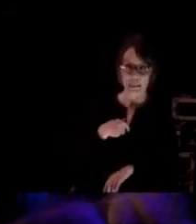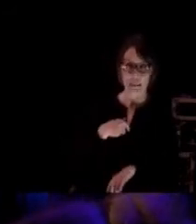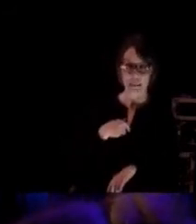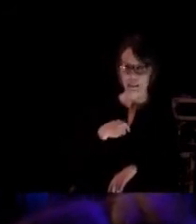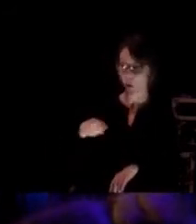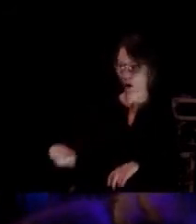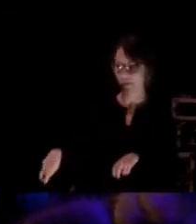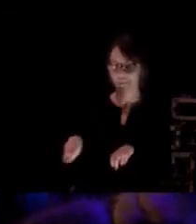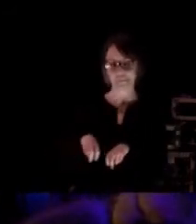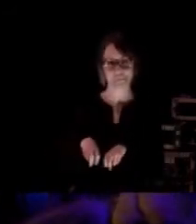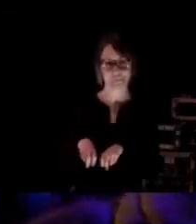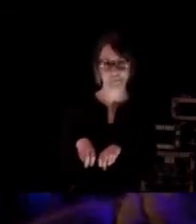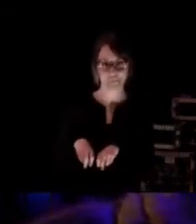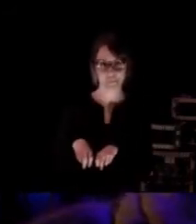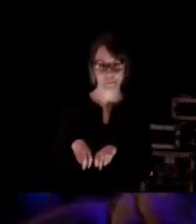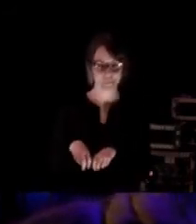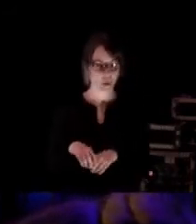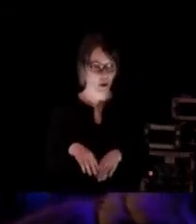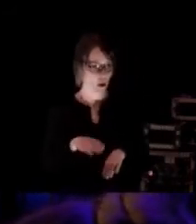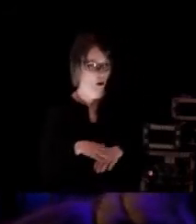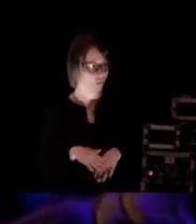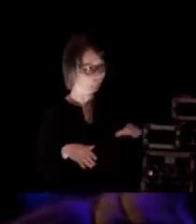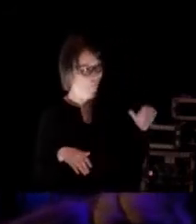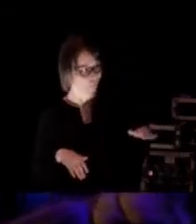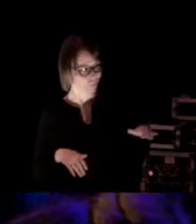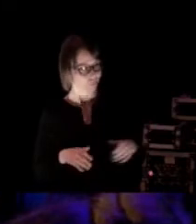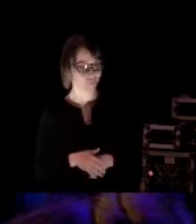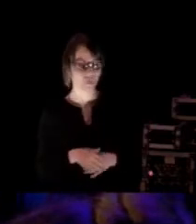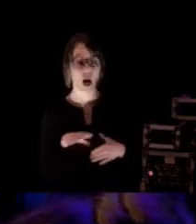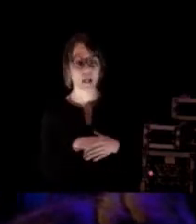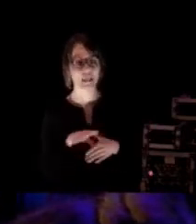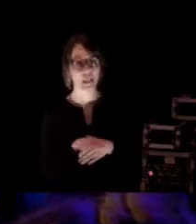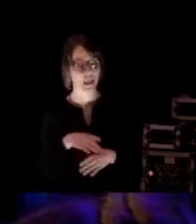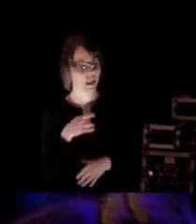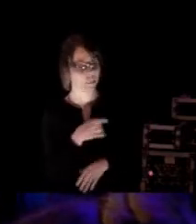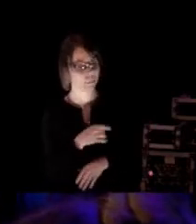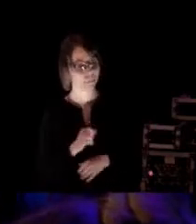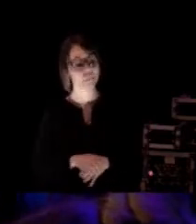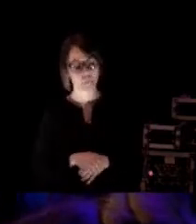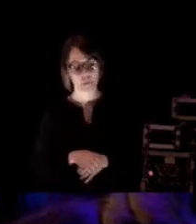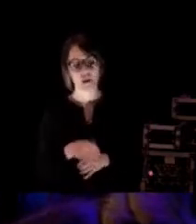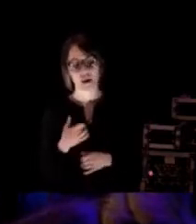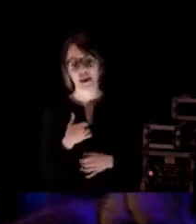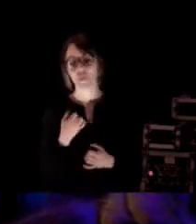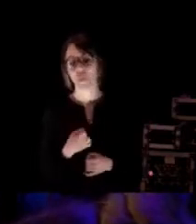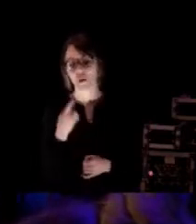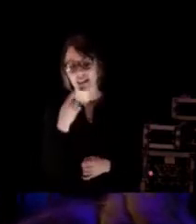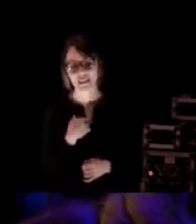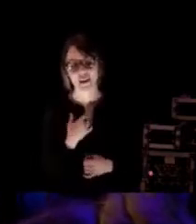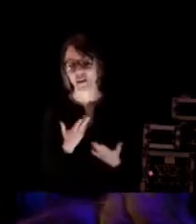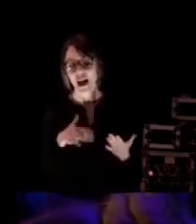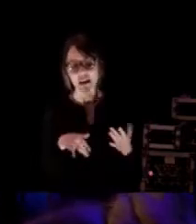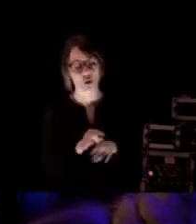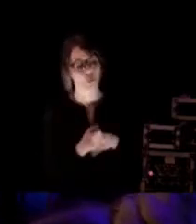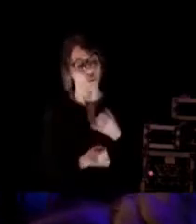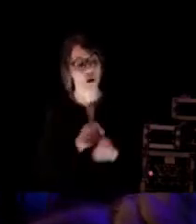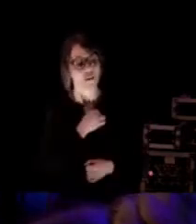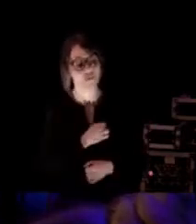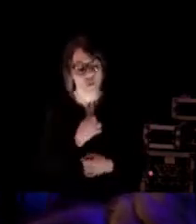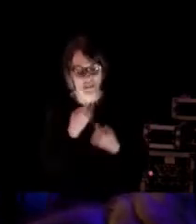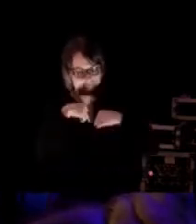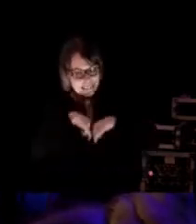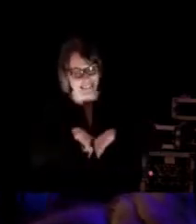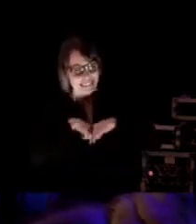så setter han seg på siden av meg, og så legger han en hånd på låret mitt. Så sier han, Alexander, jeg må vite, hva er det som gjør